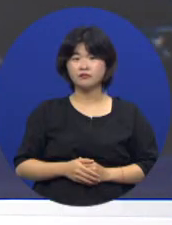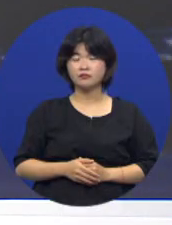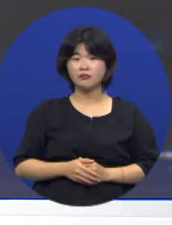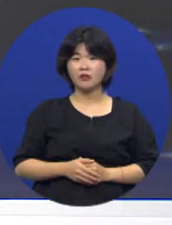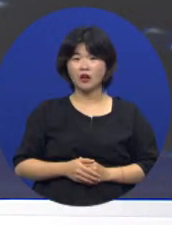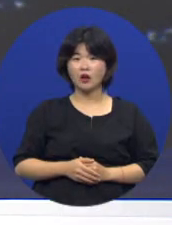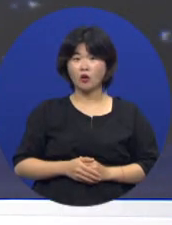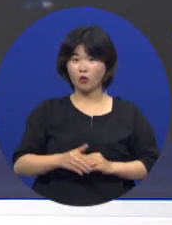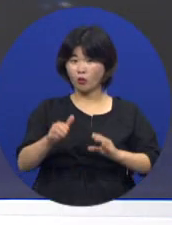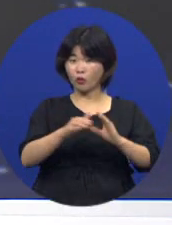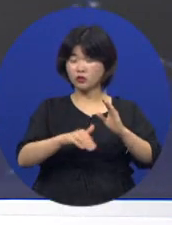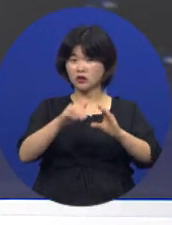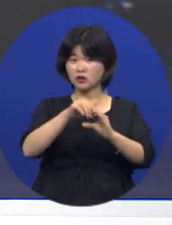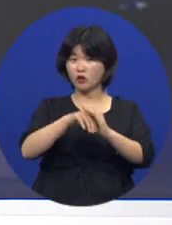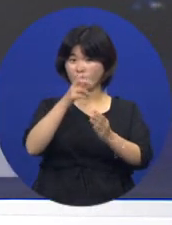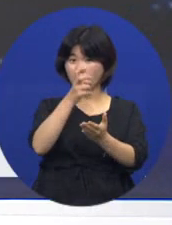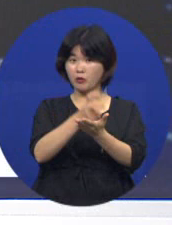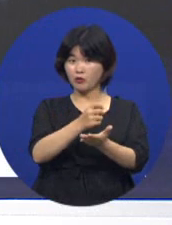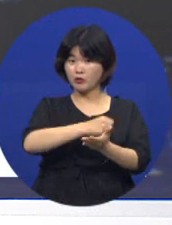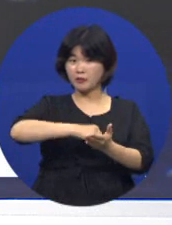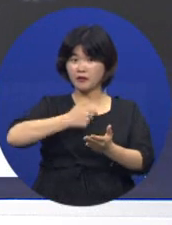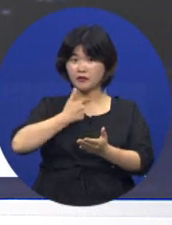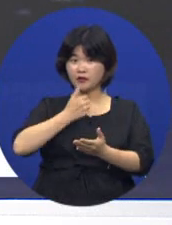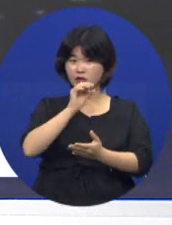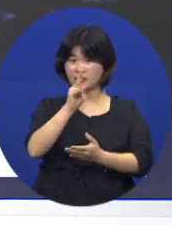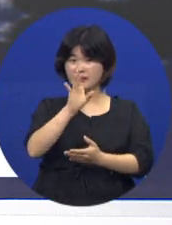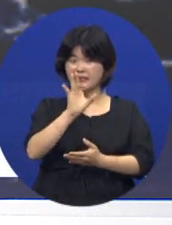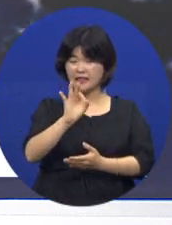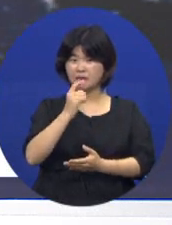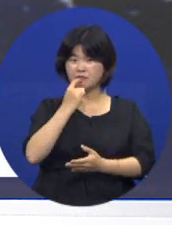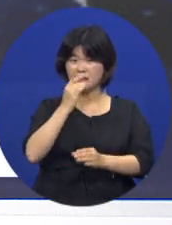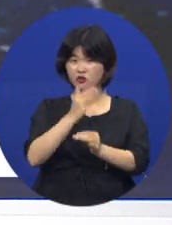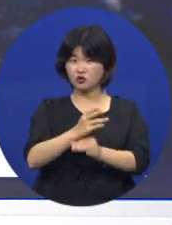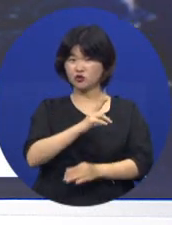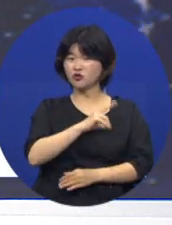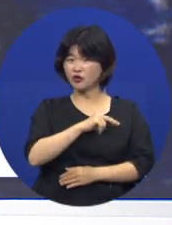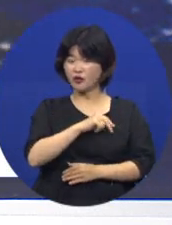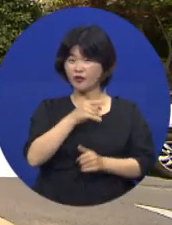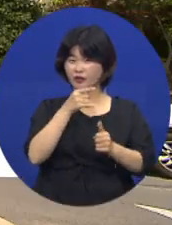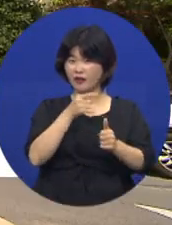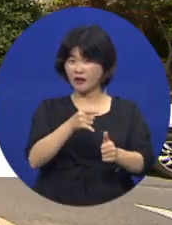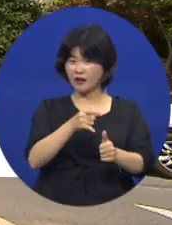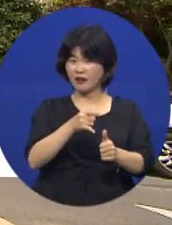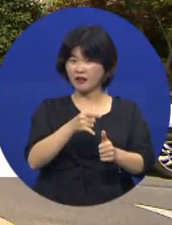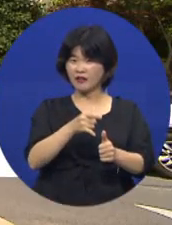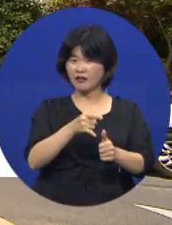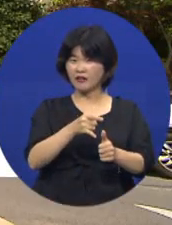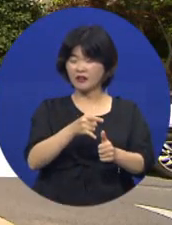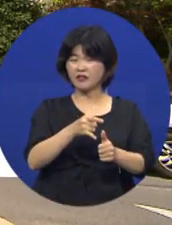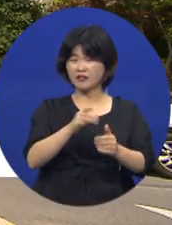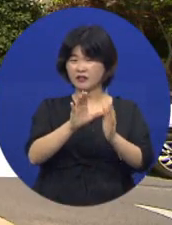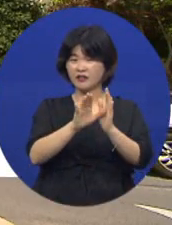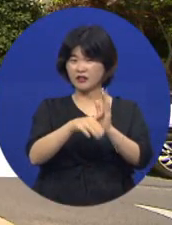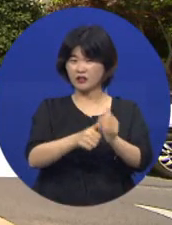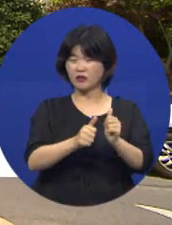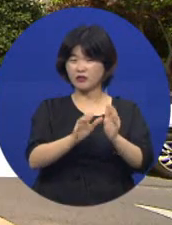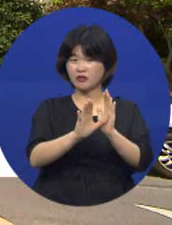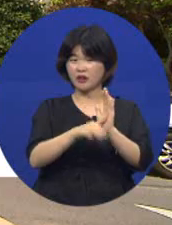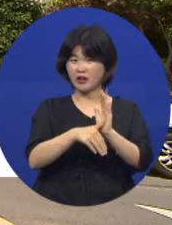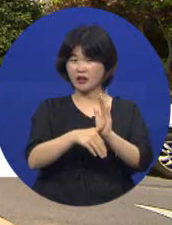공직선거법 위반 혐의로 기소된 양영식 더불어 민주당도 의원의 파기환송심 재판에서